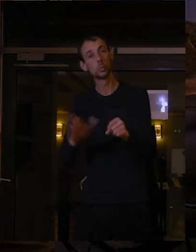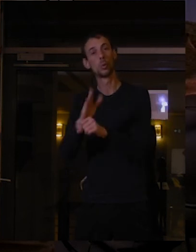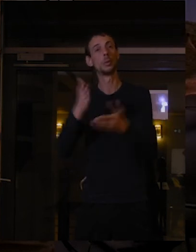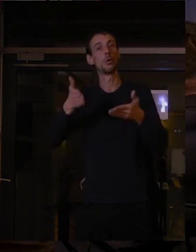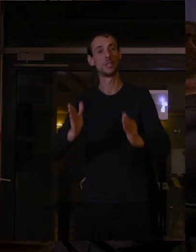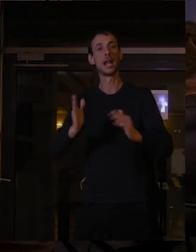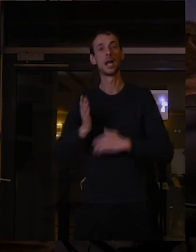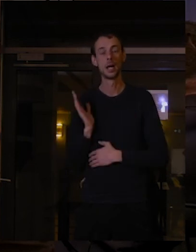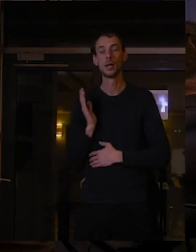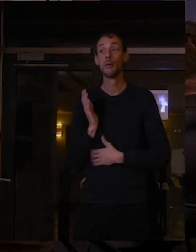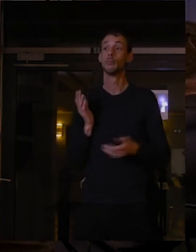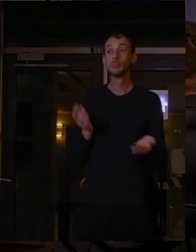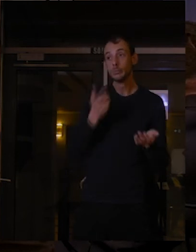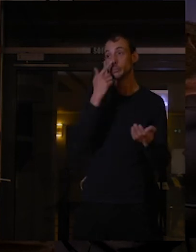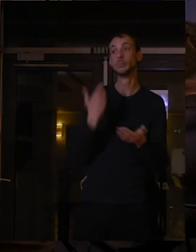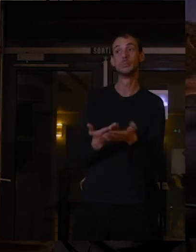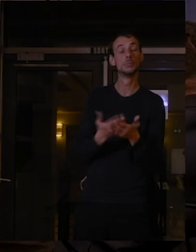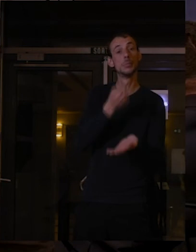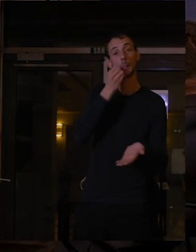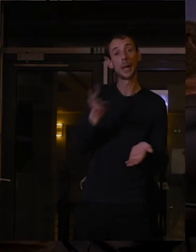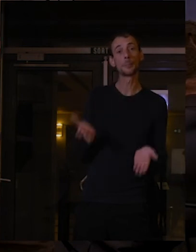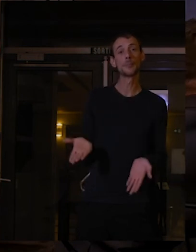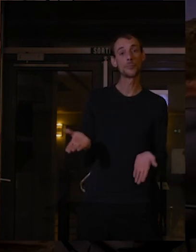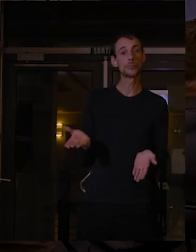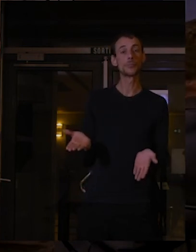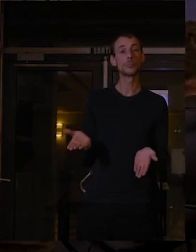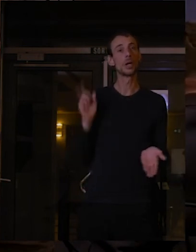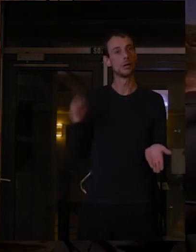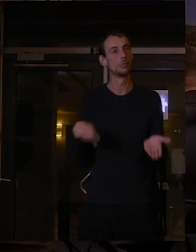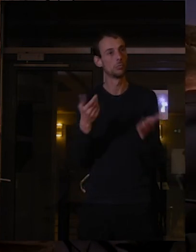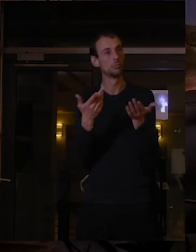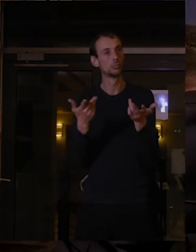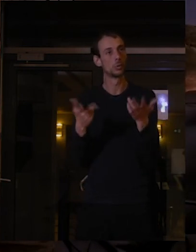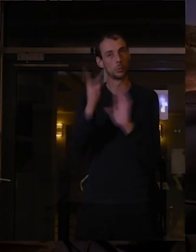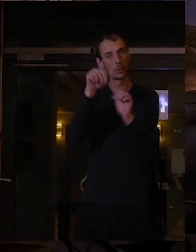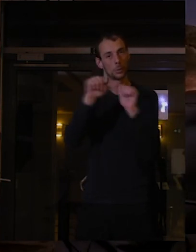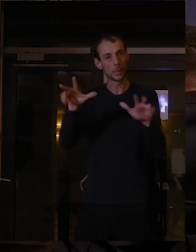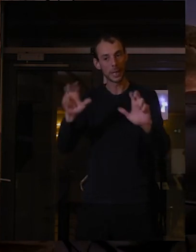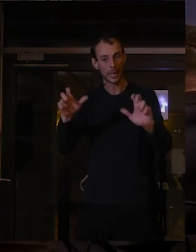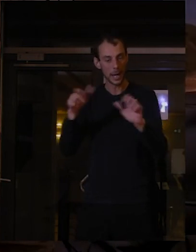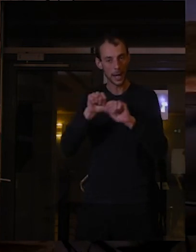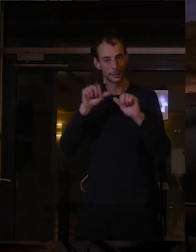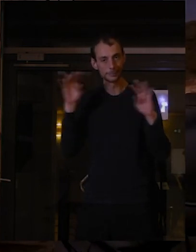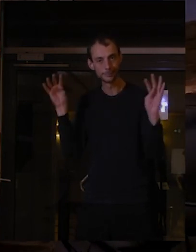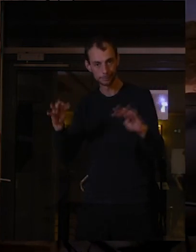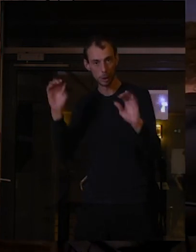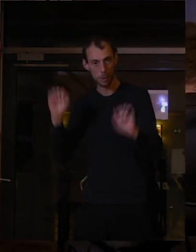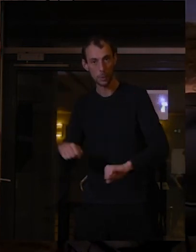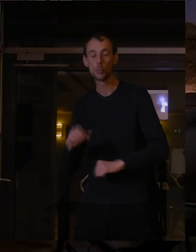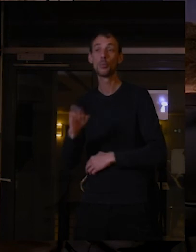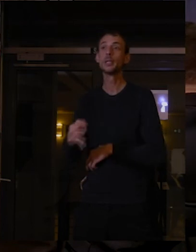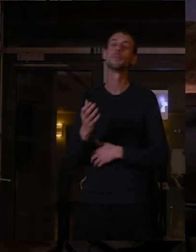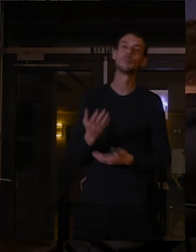aussi une bonne chose. Alors, à médiatiser aussi, effectivement. Et pour avoir